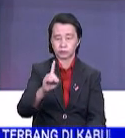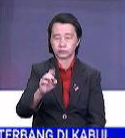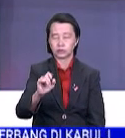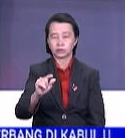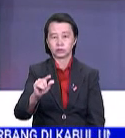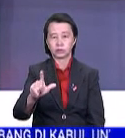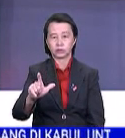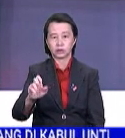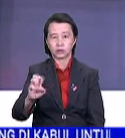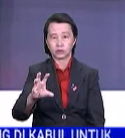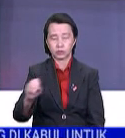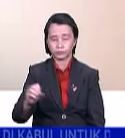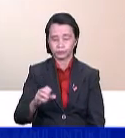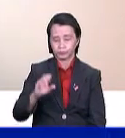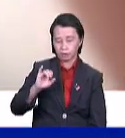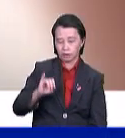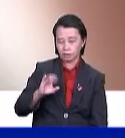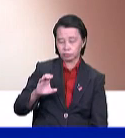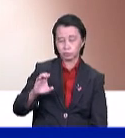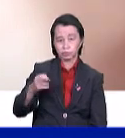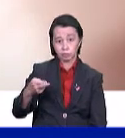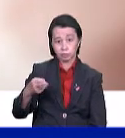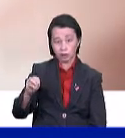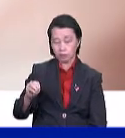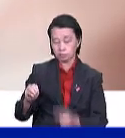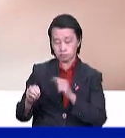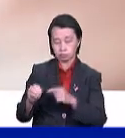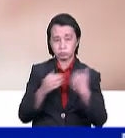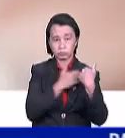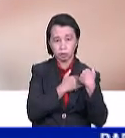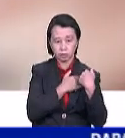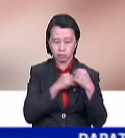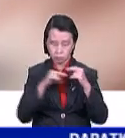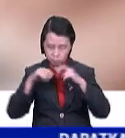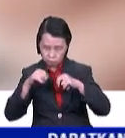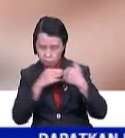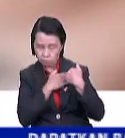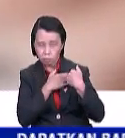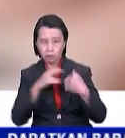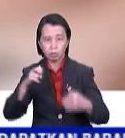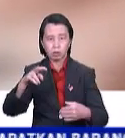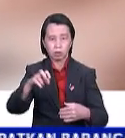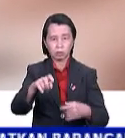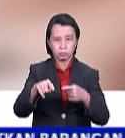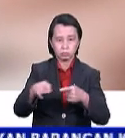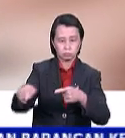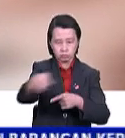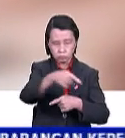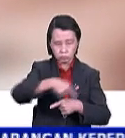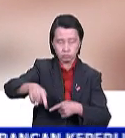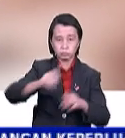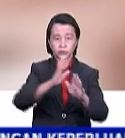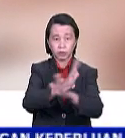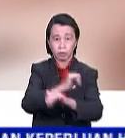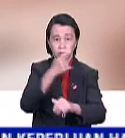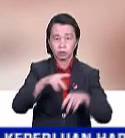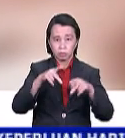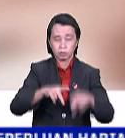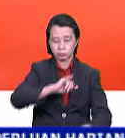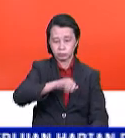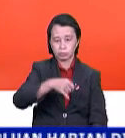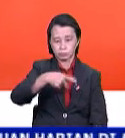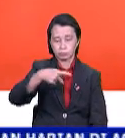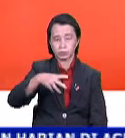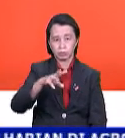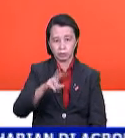Unggah Emas. ICHM bertanggungjawab mengesan varian SARS-CoV-2 yang berlegar di Sarawak bagi pihak